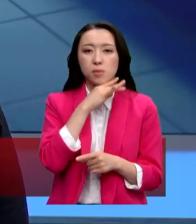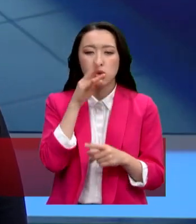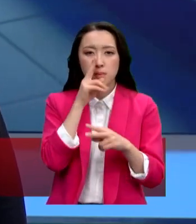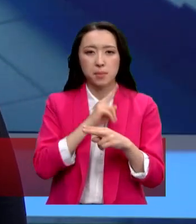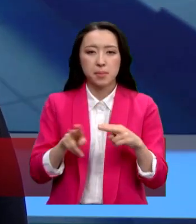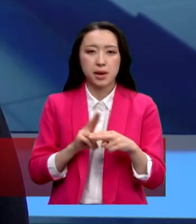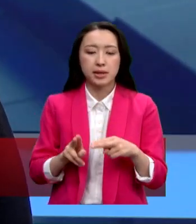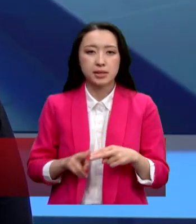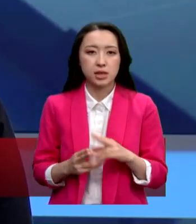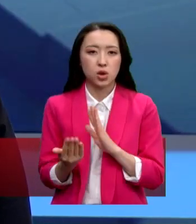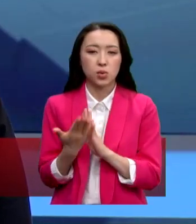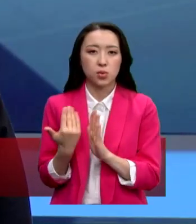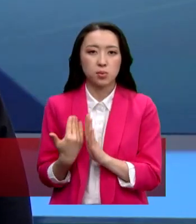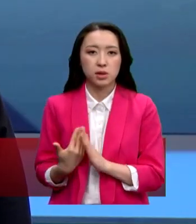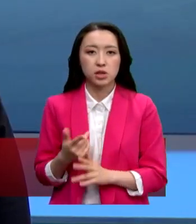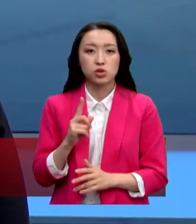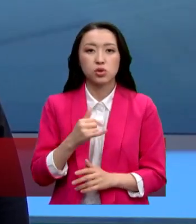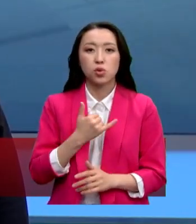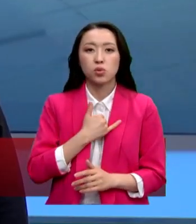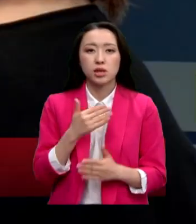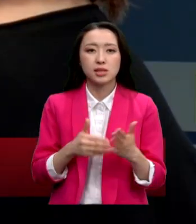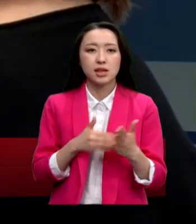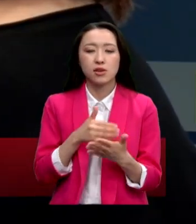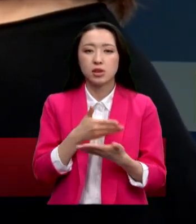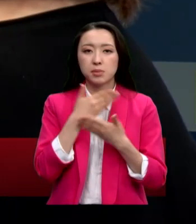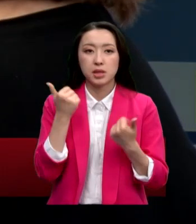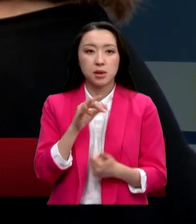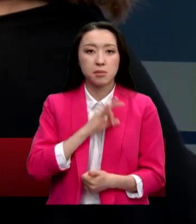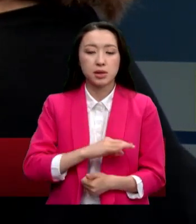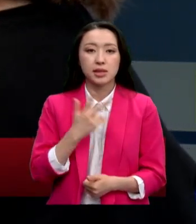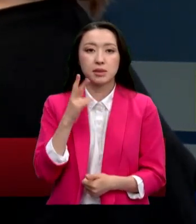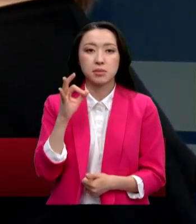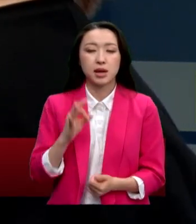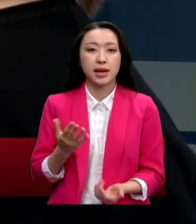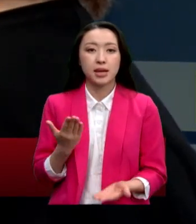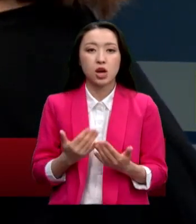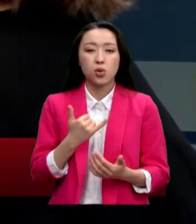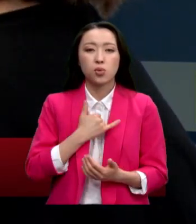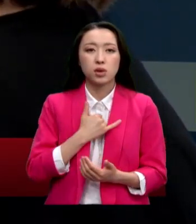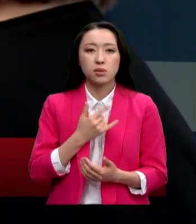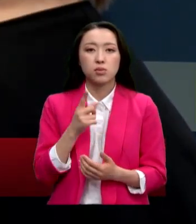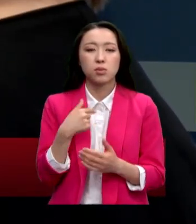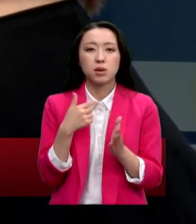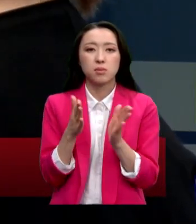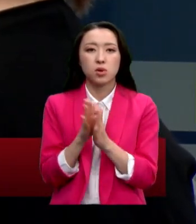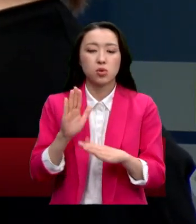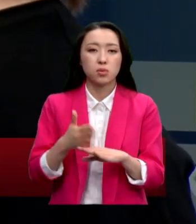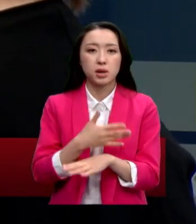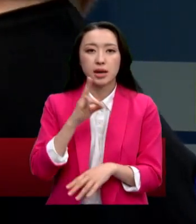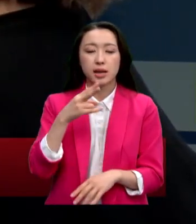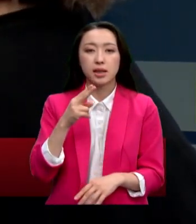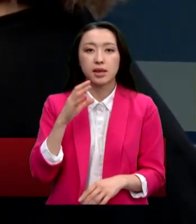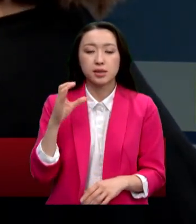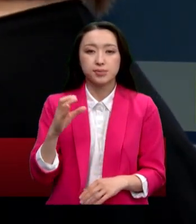убытки. Именно в том плане, что у нас абсолютно сейчас нет прибыли. 3%, если мы будем платить, а у нас нет. Почему мы просим убрать НДС, порог по